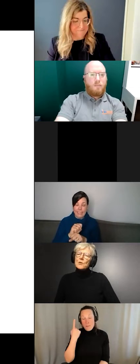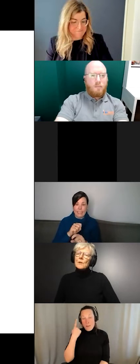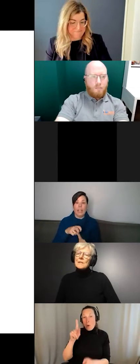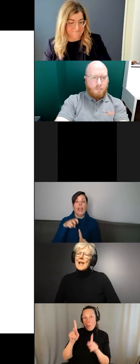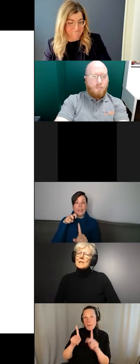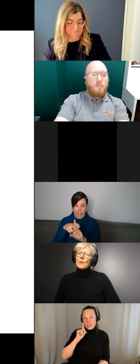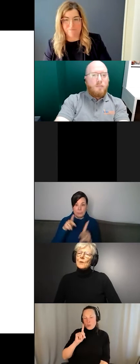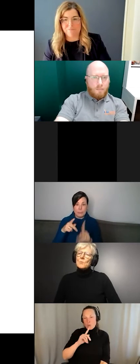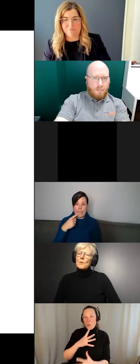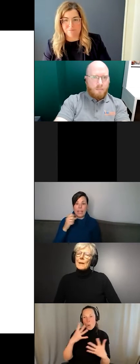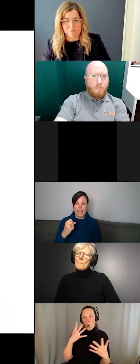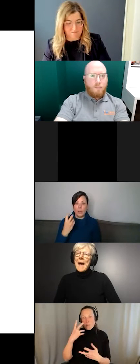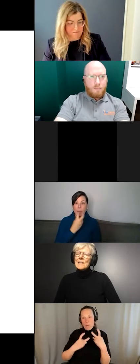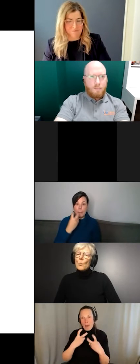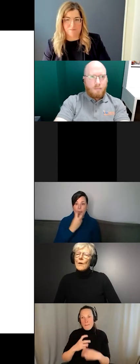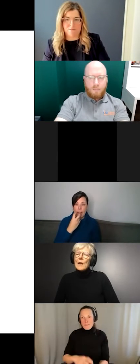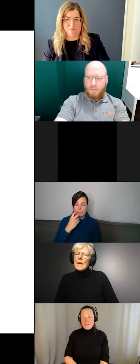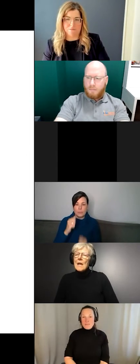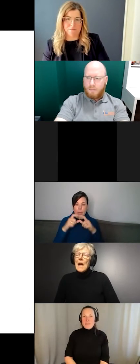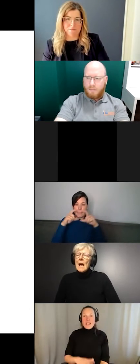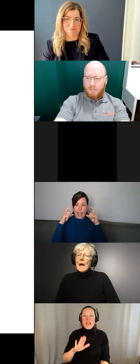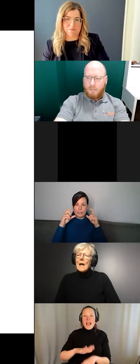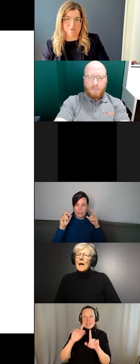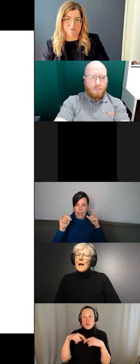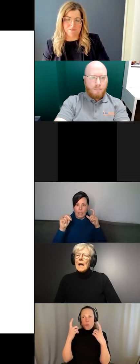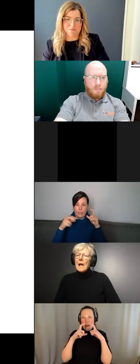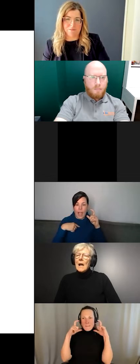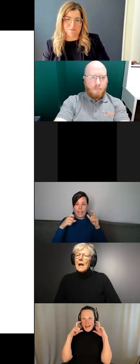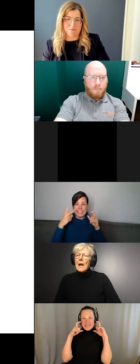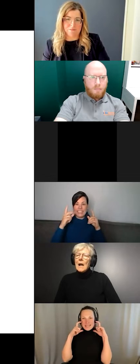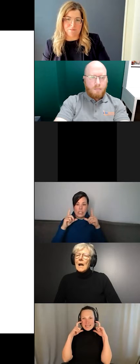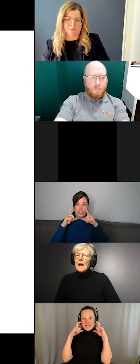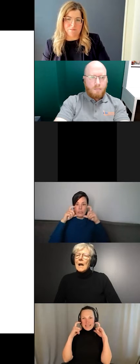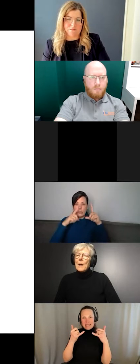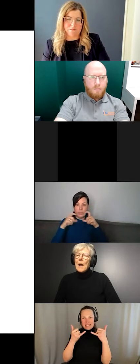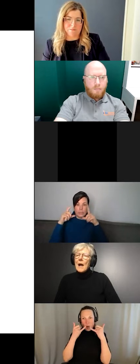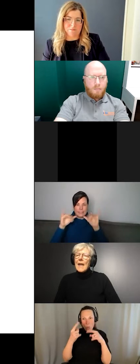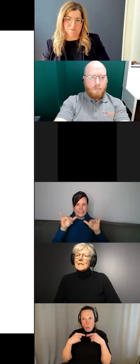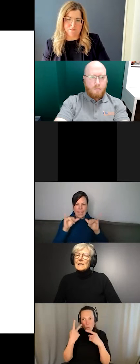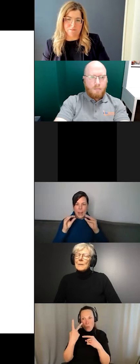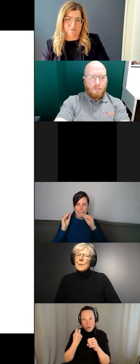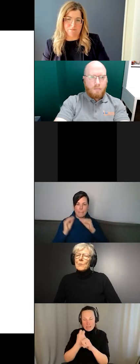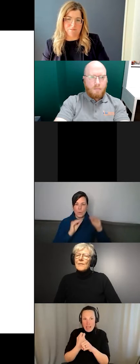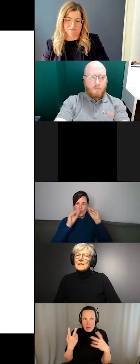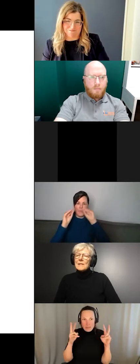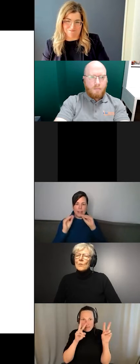occupés à lire les lèvres. Donc, c'est un déclencheur pour les sourds. Et durant ces dernières années, de porter les